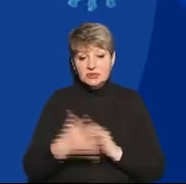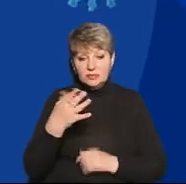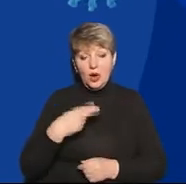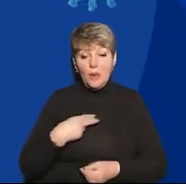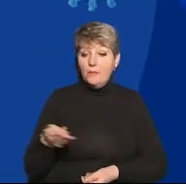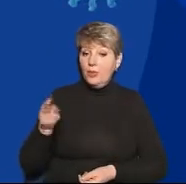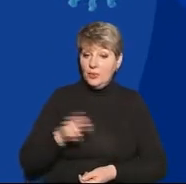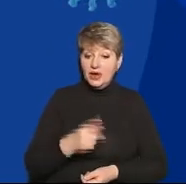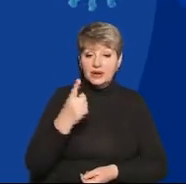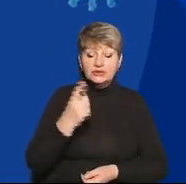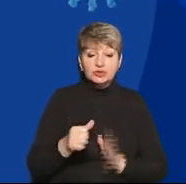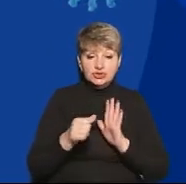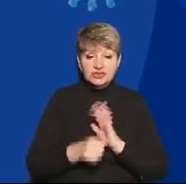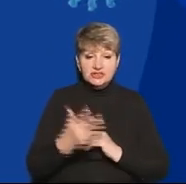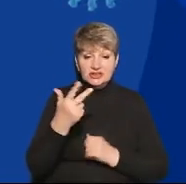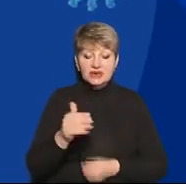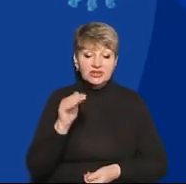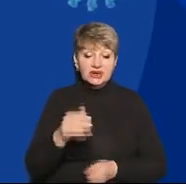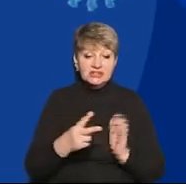7375 людей померло, 163